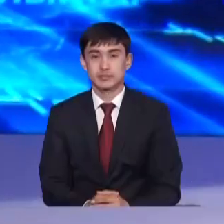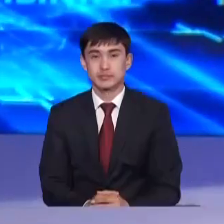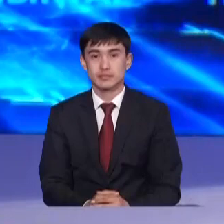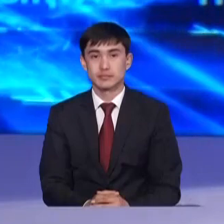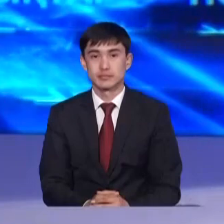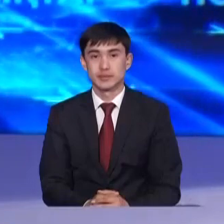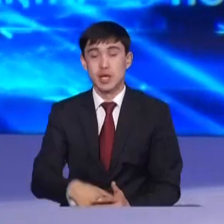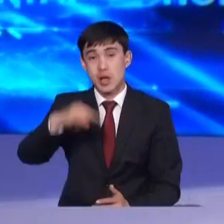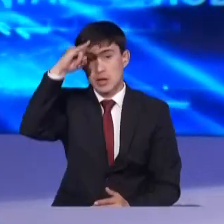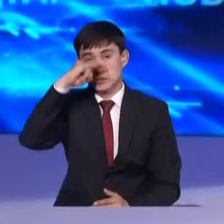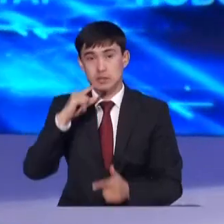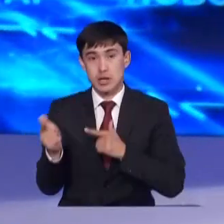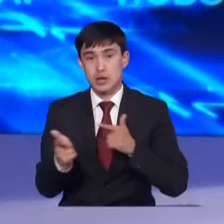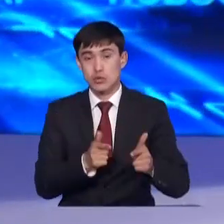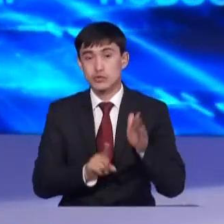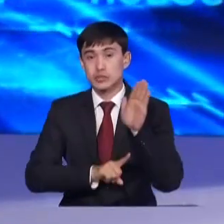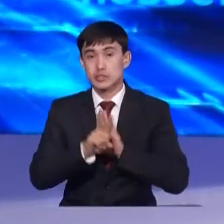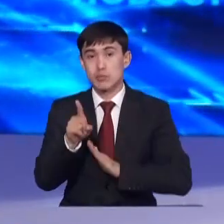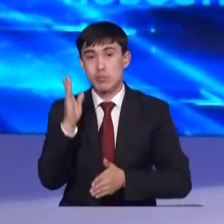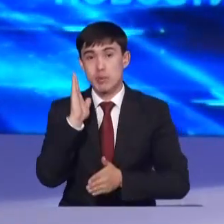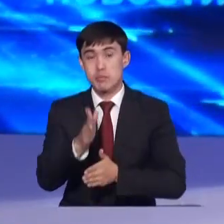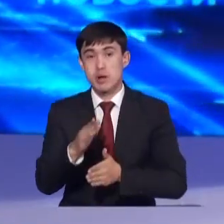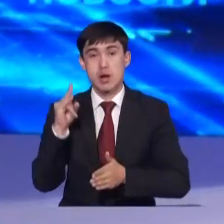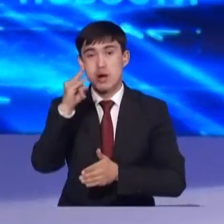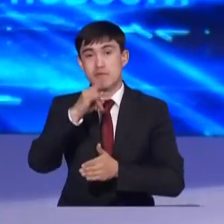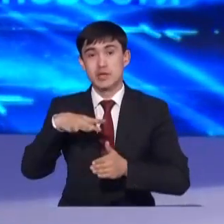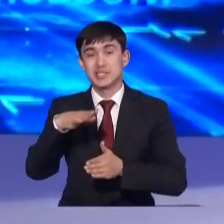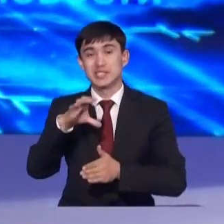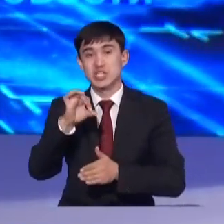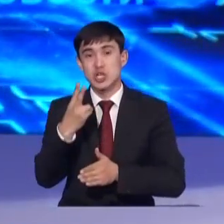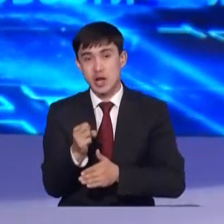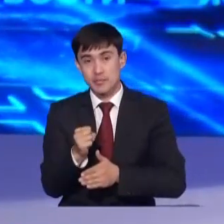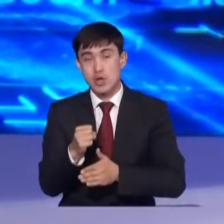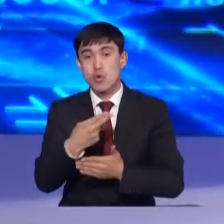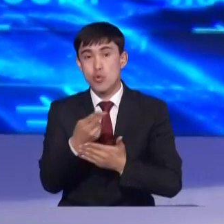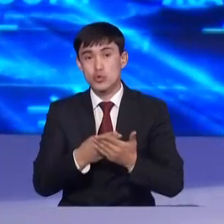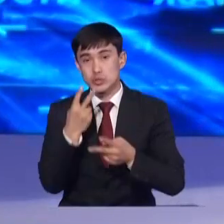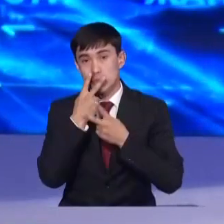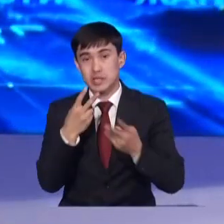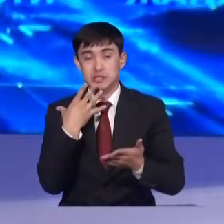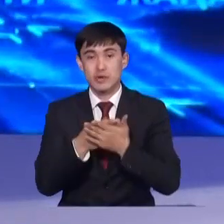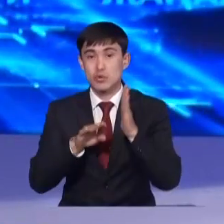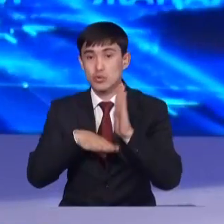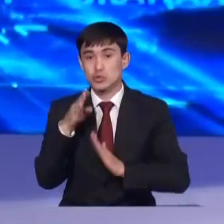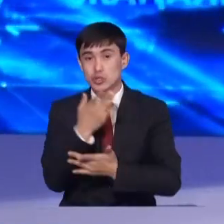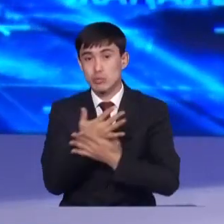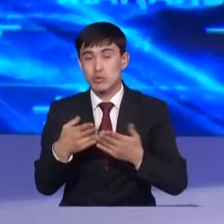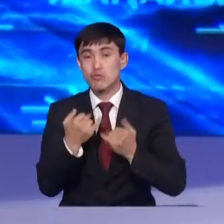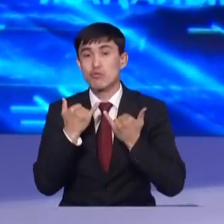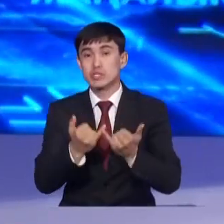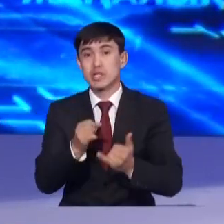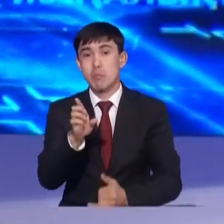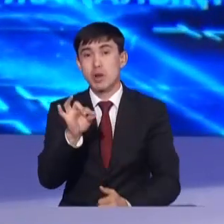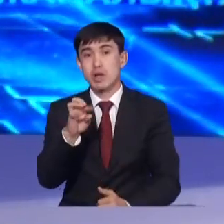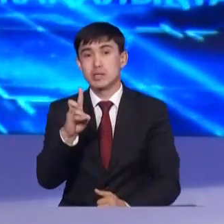Гумилёва Казахстан готовится к запуску прямых авиарейсов США художники представили свои лучшие работы в дань уважения